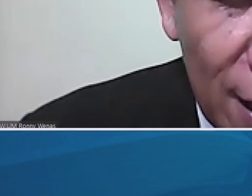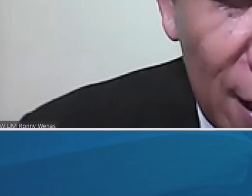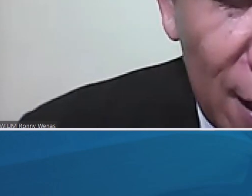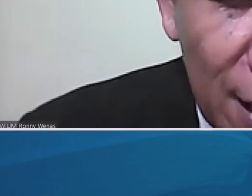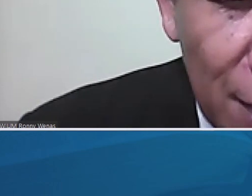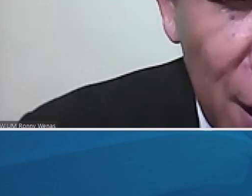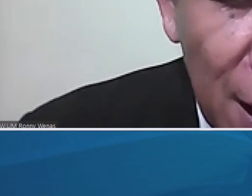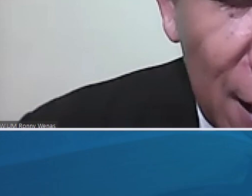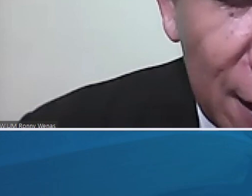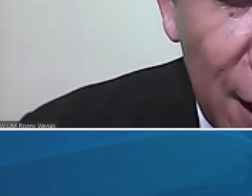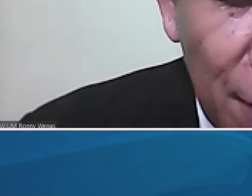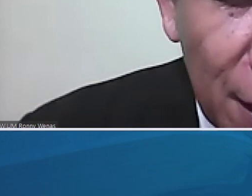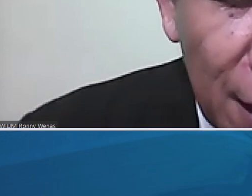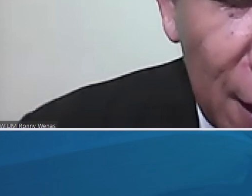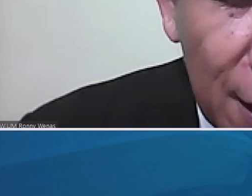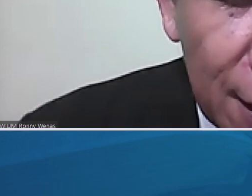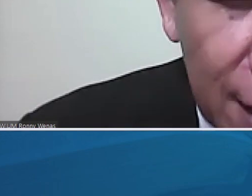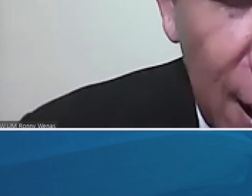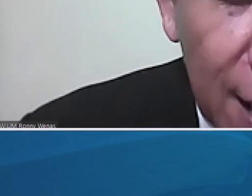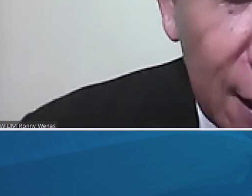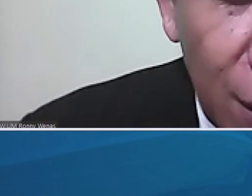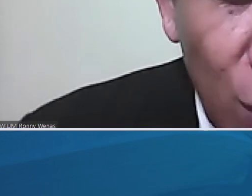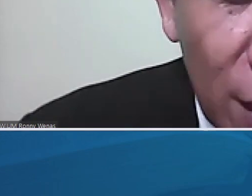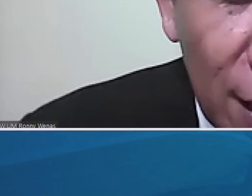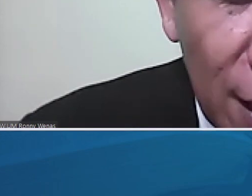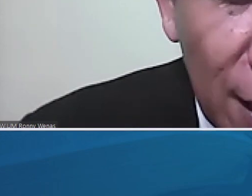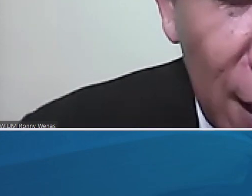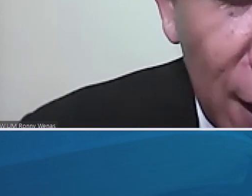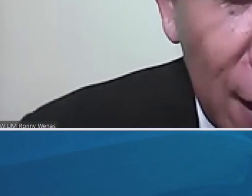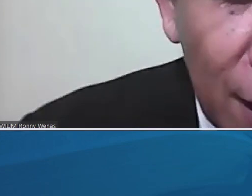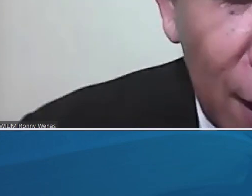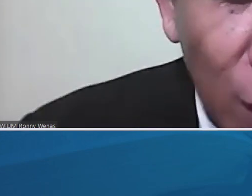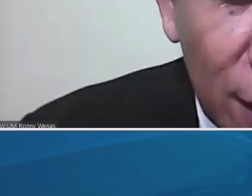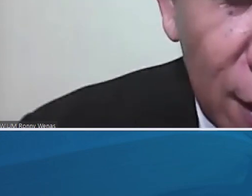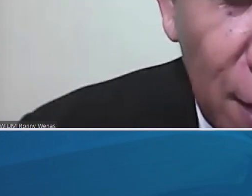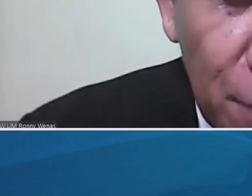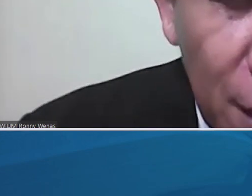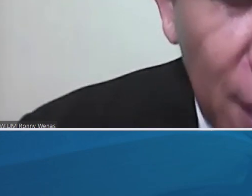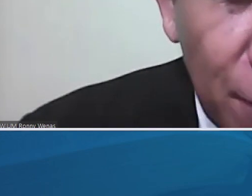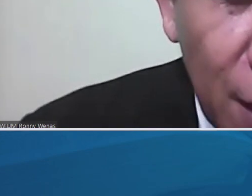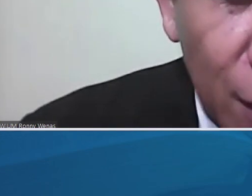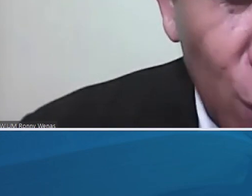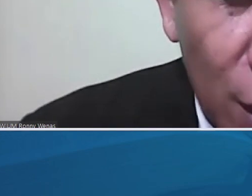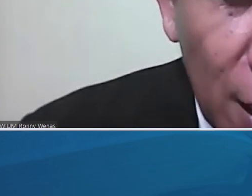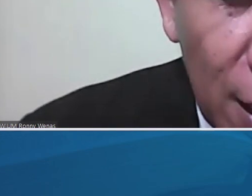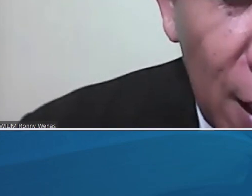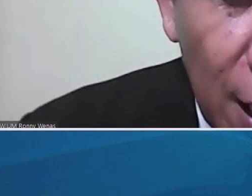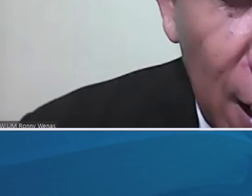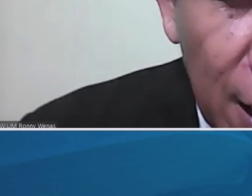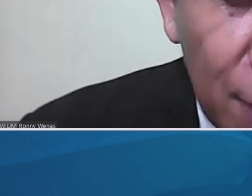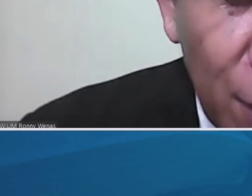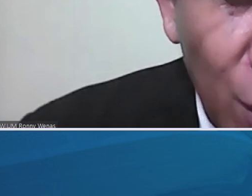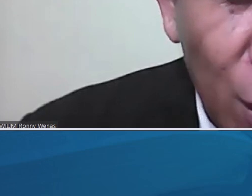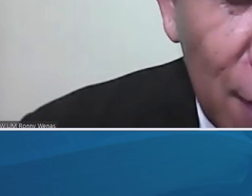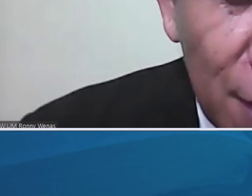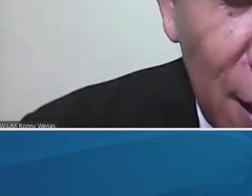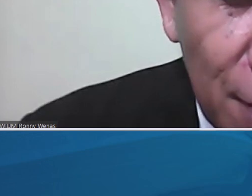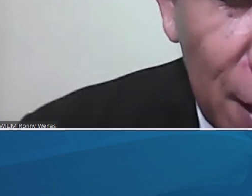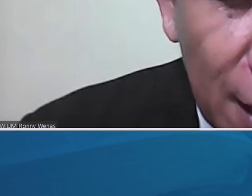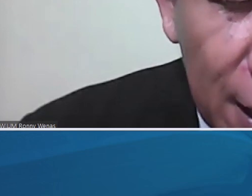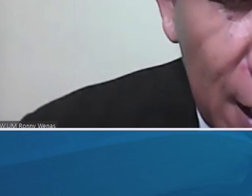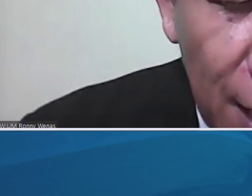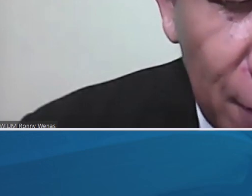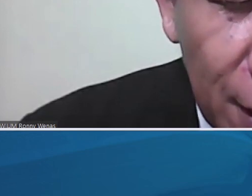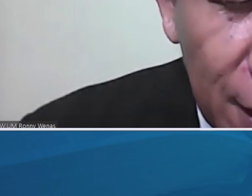Tuhan dan biarlah keselamatan kesehatan kekuatan yang datang dari Tuhan serta berkat-berkat Tuhan akan menolong dan